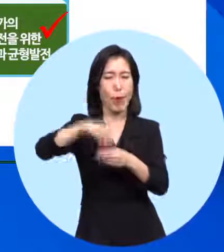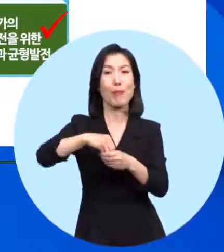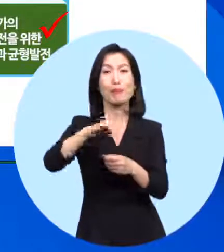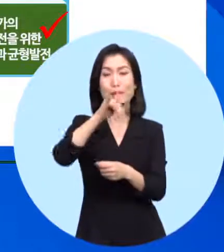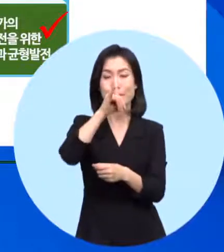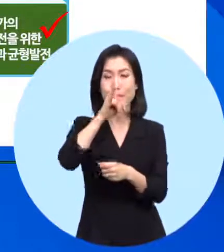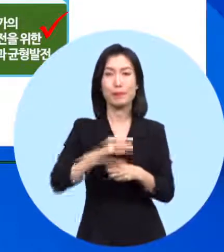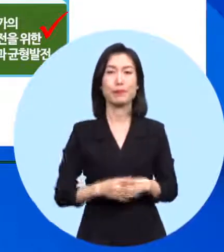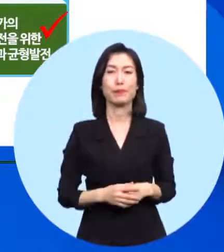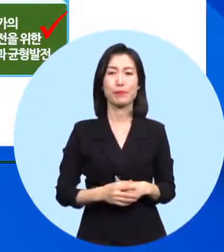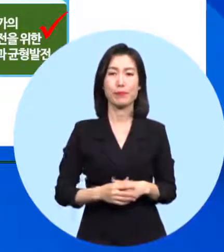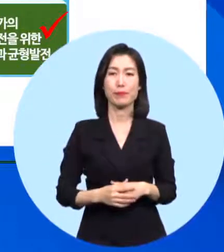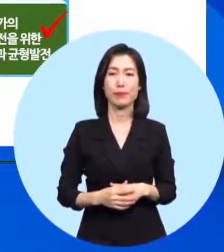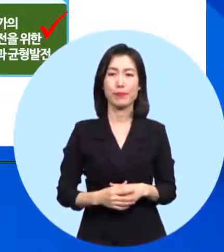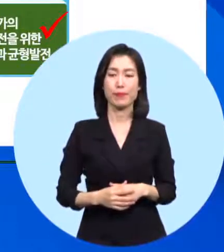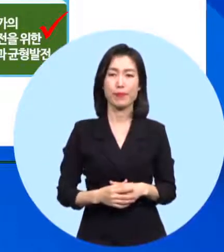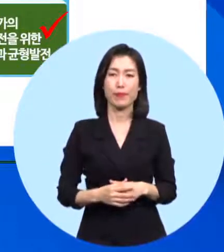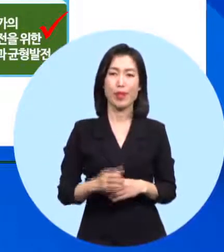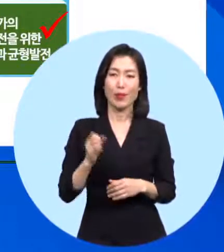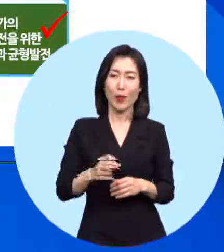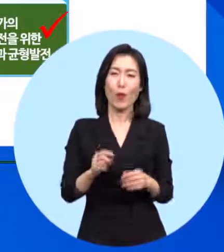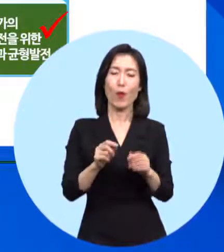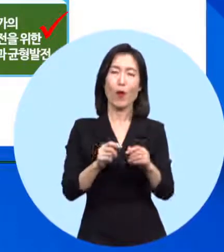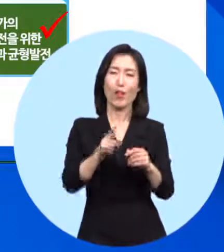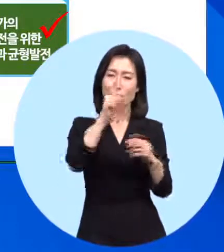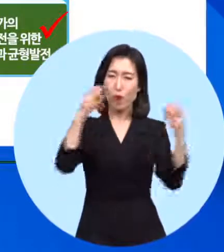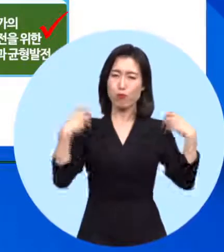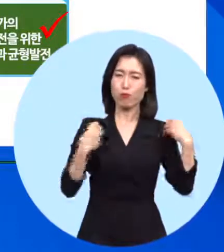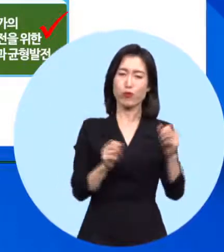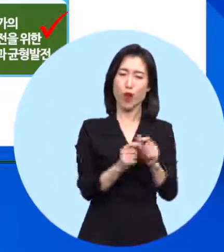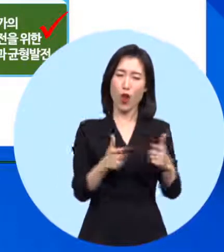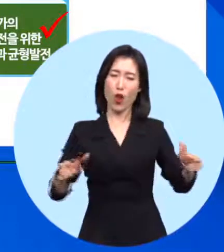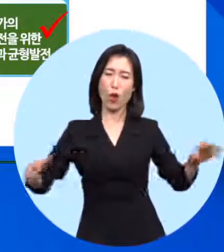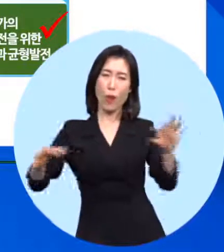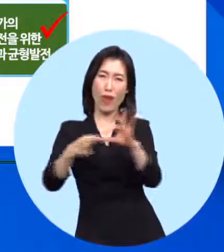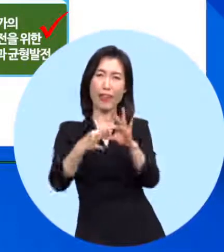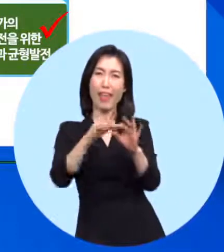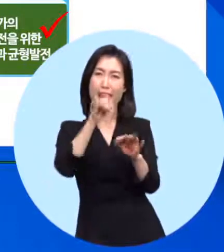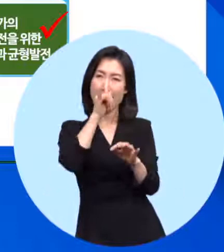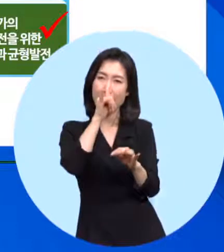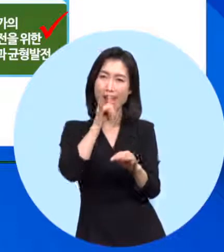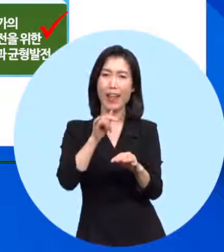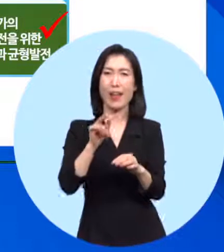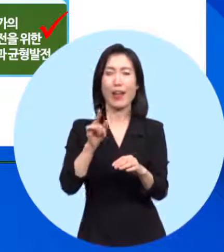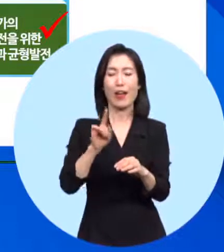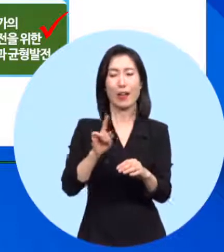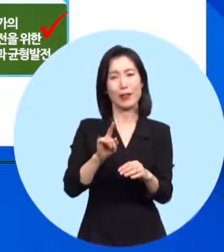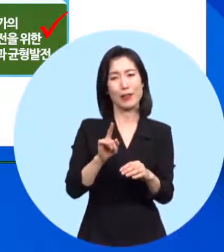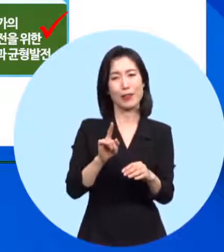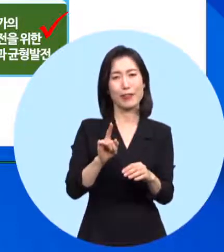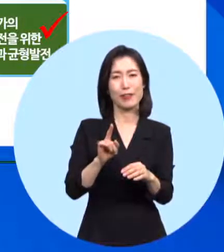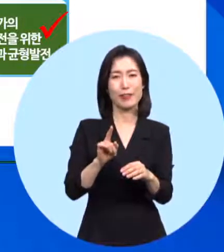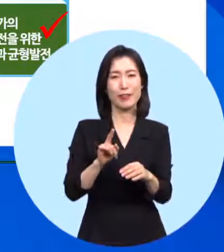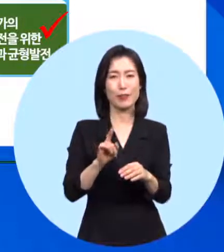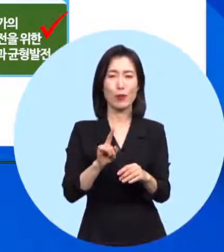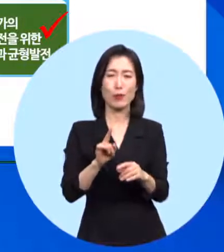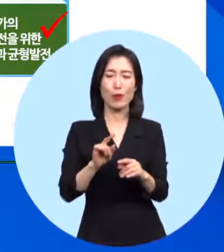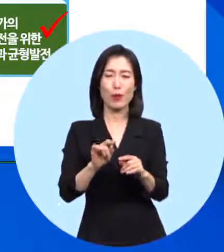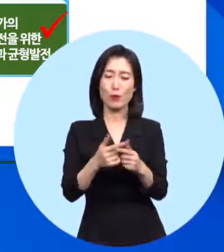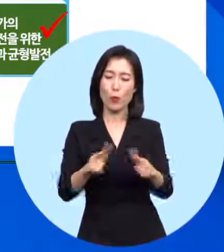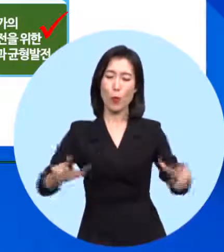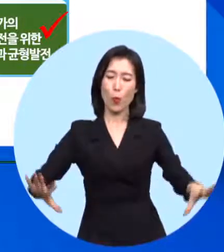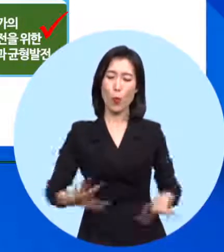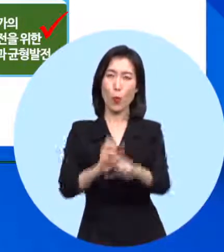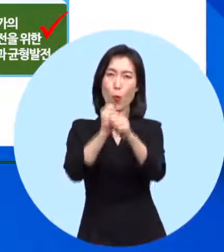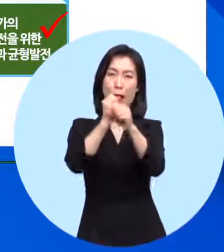자, 그다음에 이제 여러 개 부처가 동시에 되어 있거나 국가 비전 목표들이 보이는 이렇게 종합적인